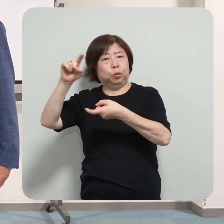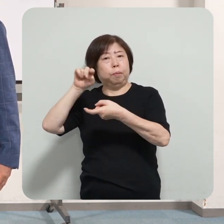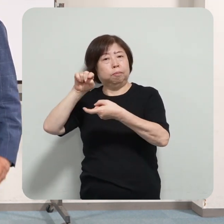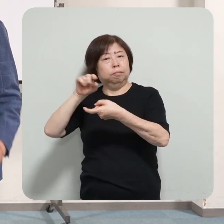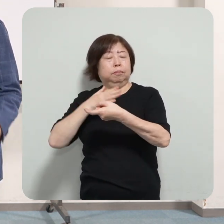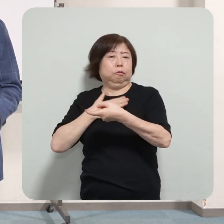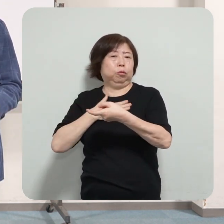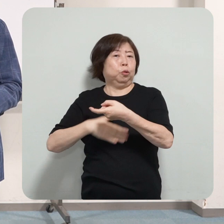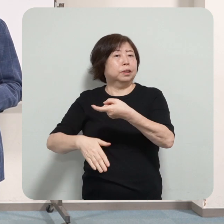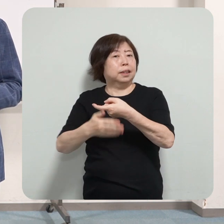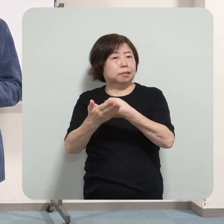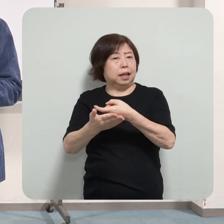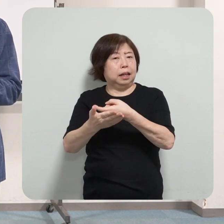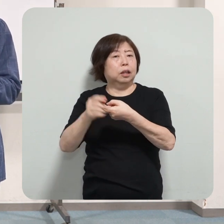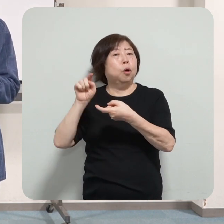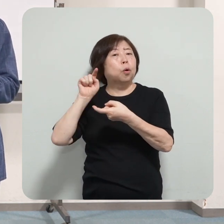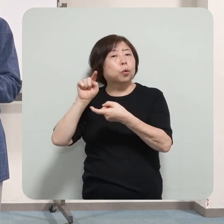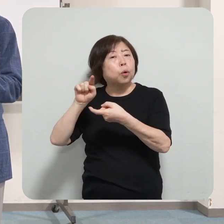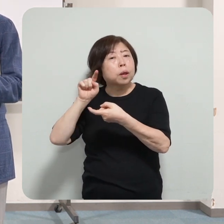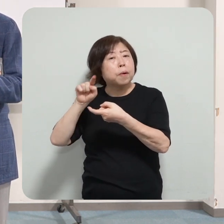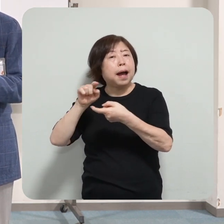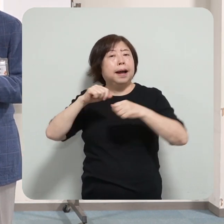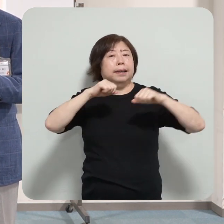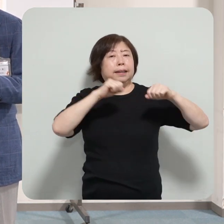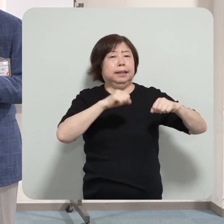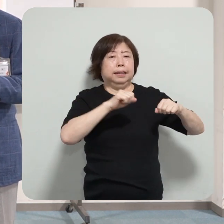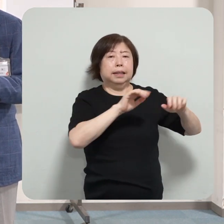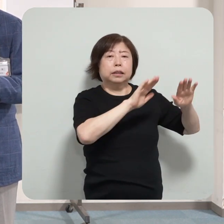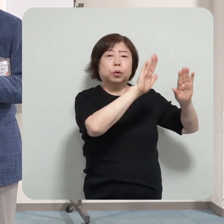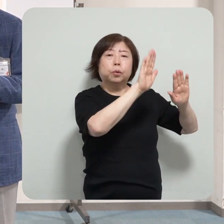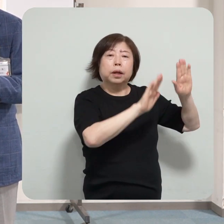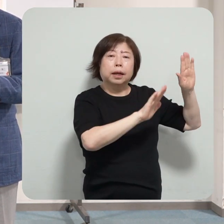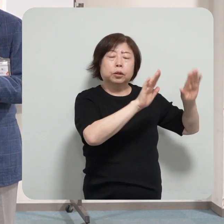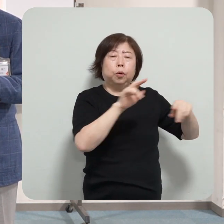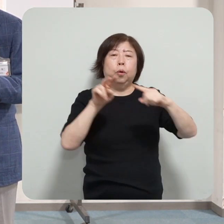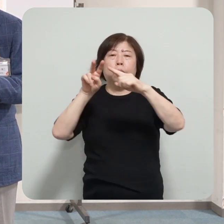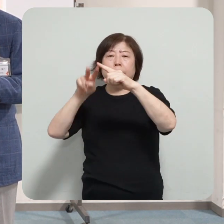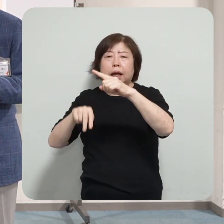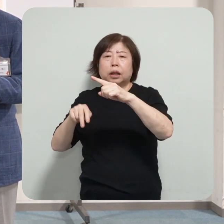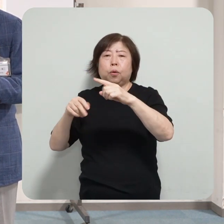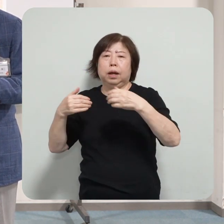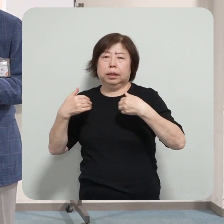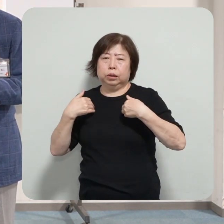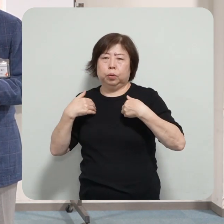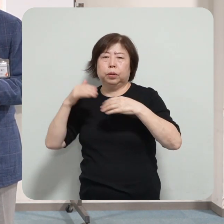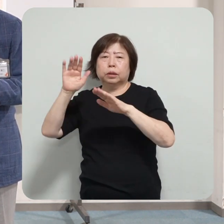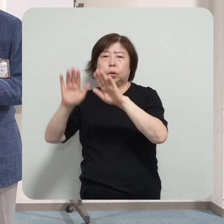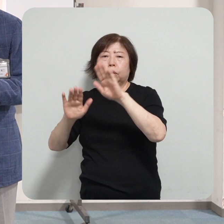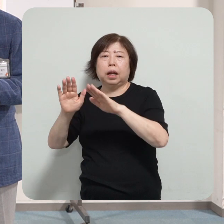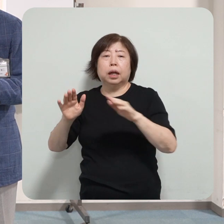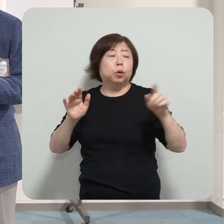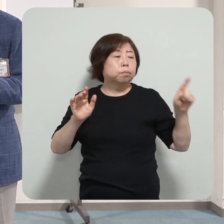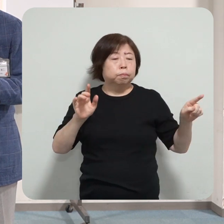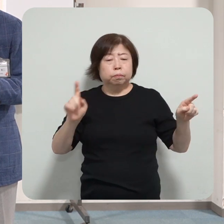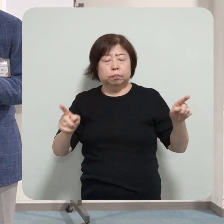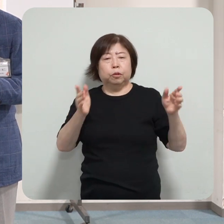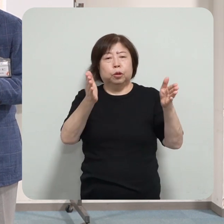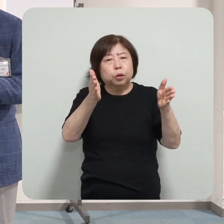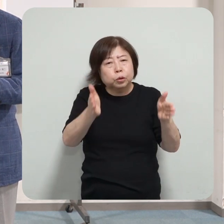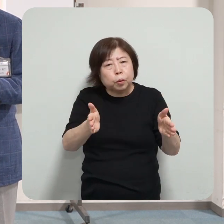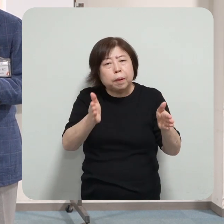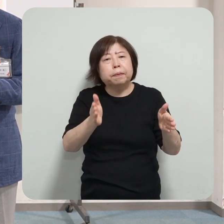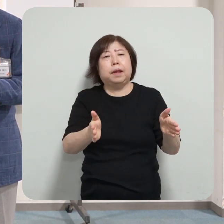知ですか？フレイルとは、元気な状態と介護が必要